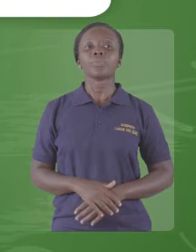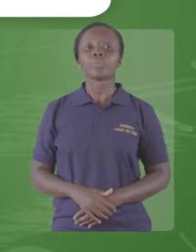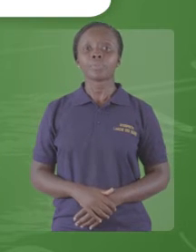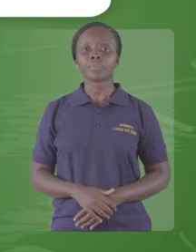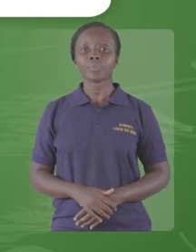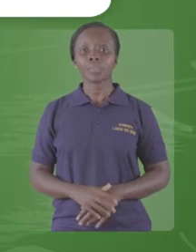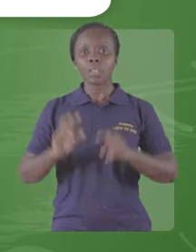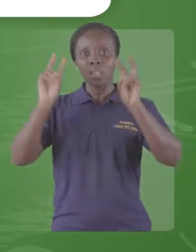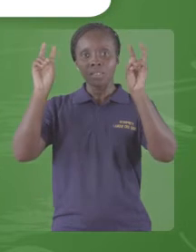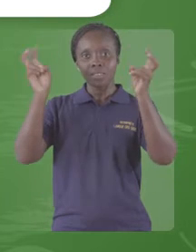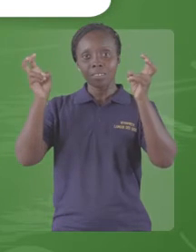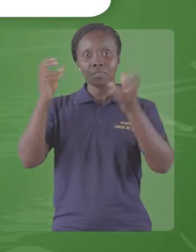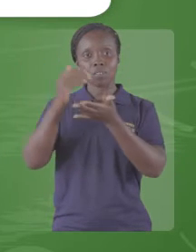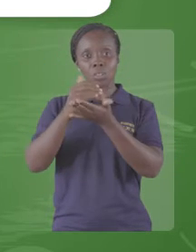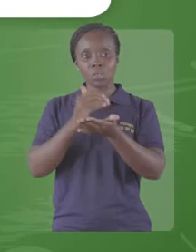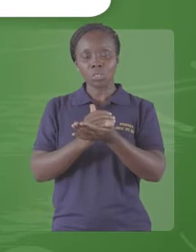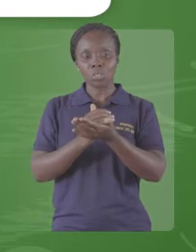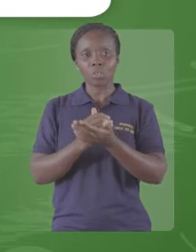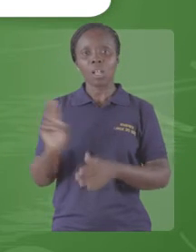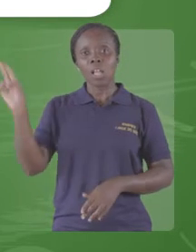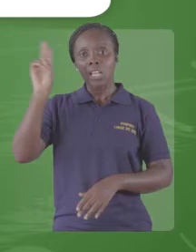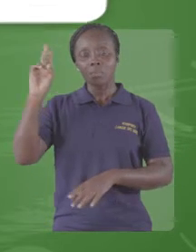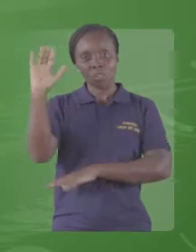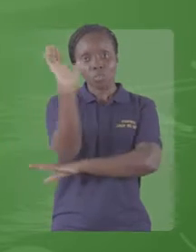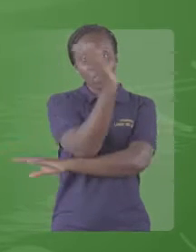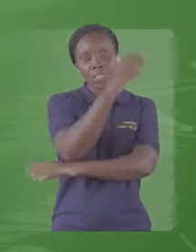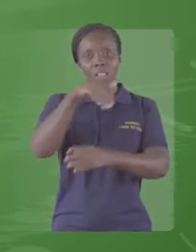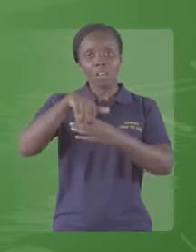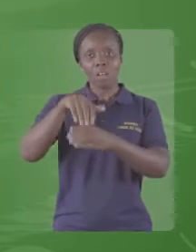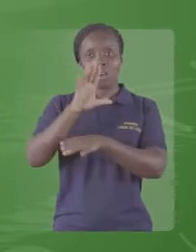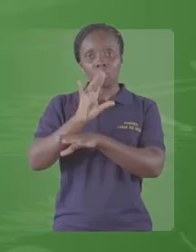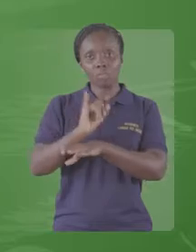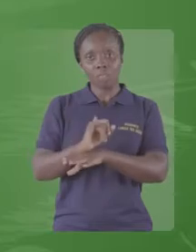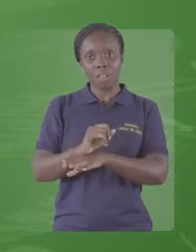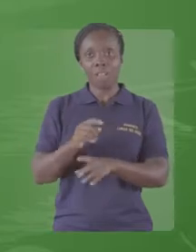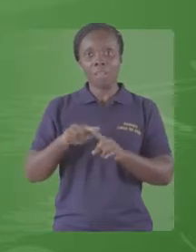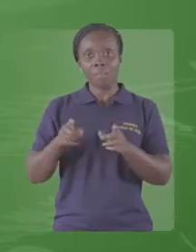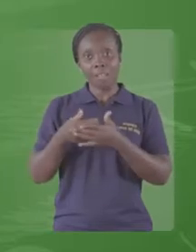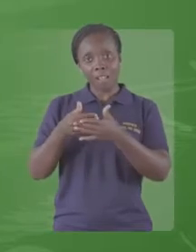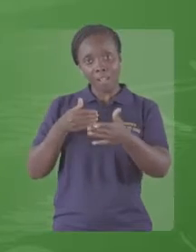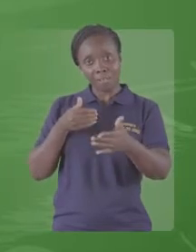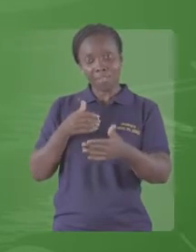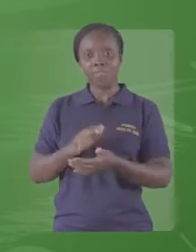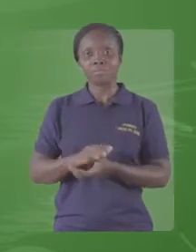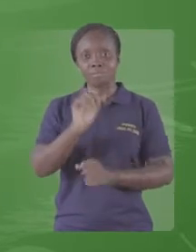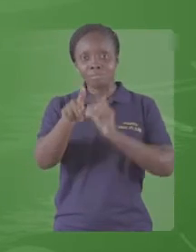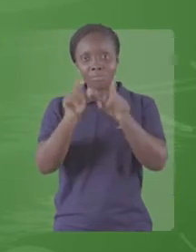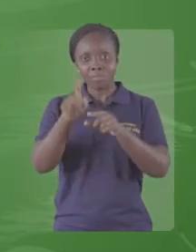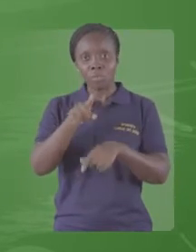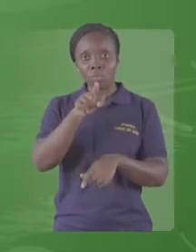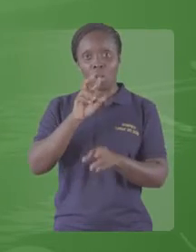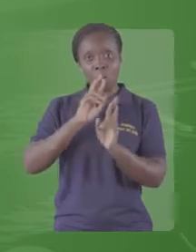leçon porte sur l'exploitation forestière en Côte d'Ivoire. Mais bien avant, je vais vérifier vos